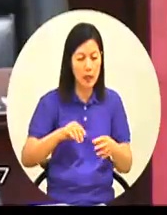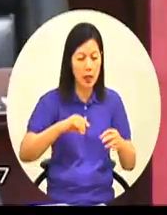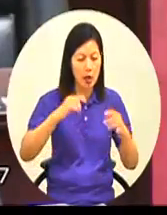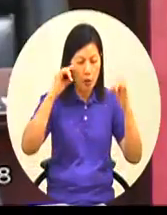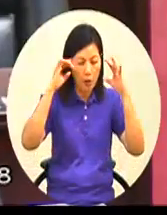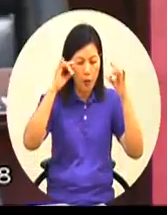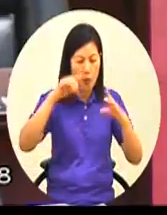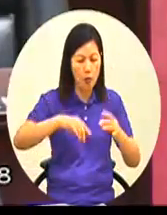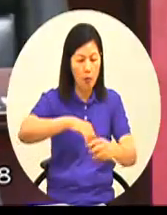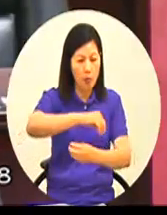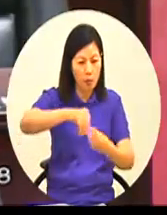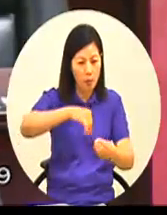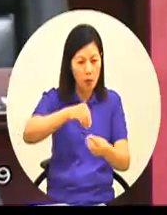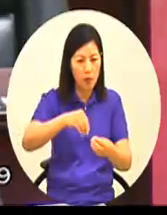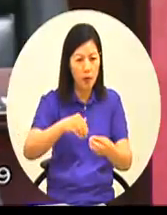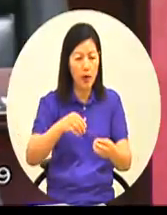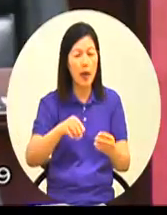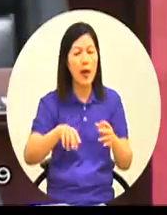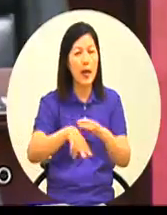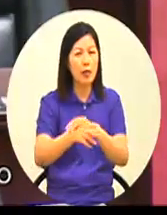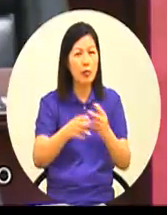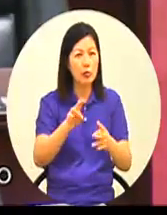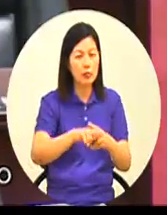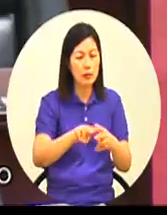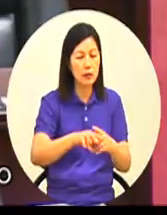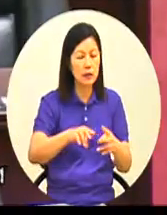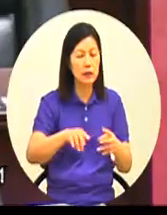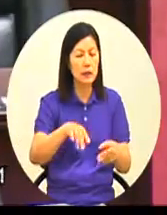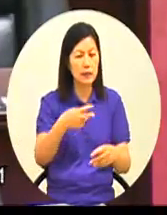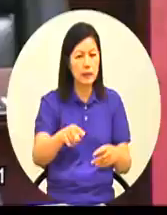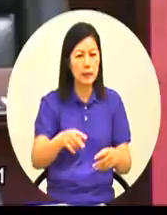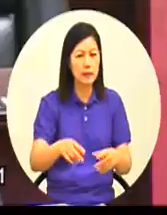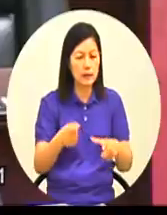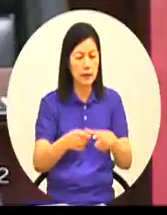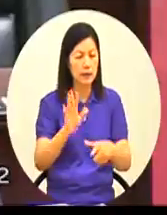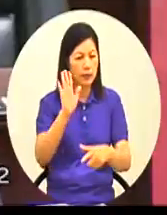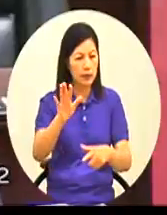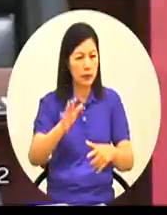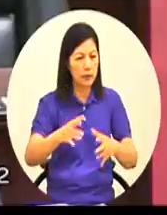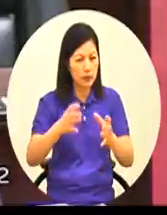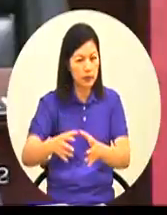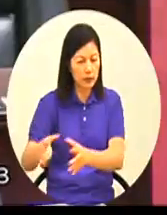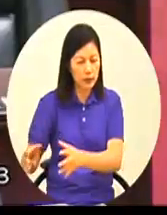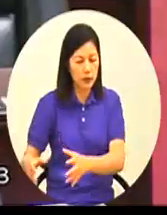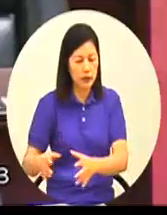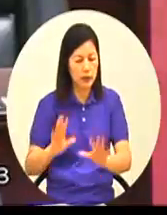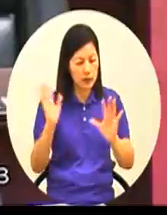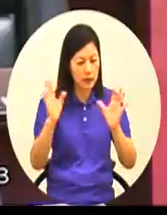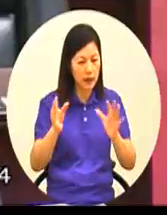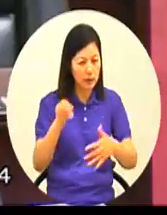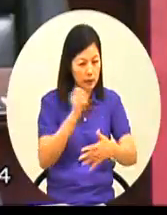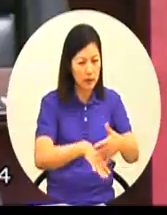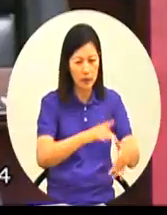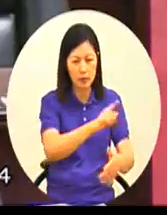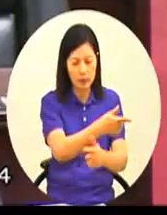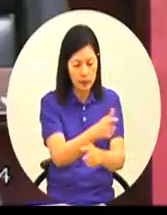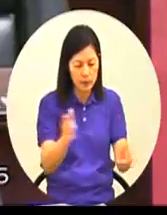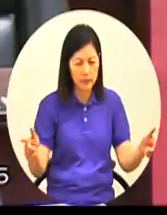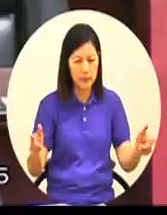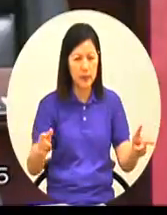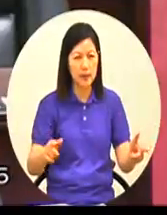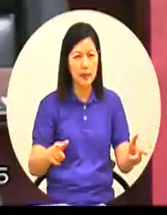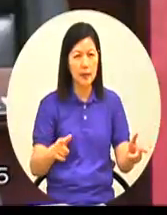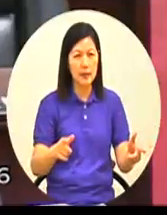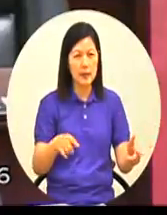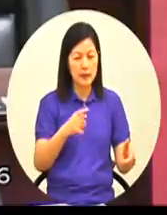空间的部分啊，包括公园的公有设施是不是可以纳入儿童的意见等等。那我想这些都是我们